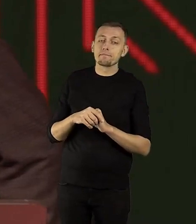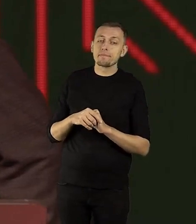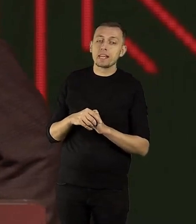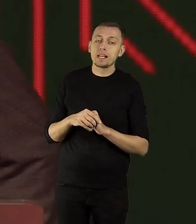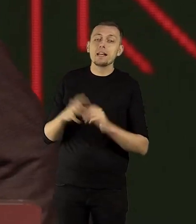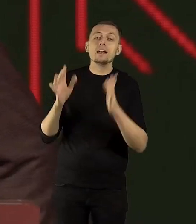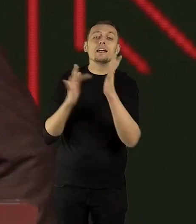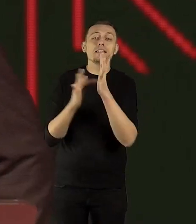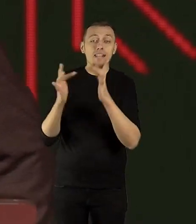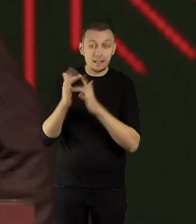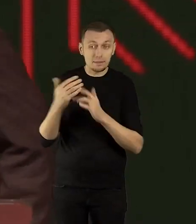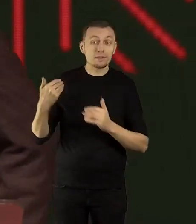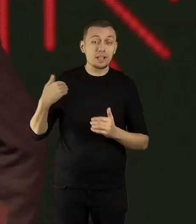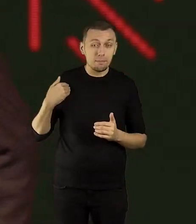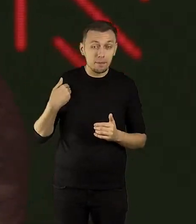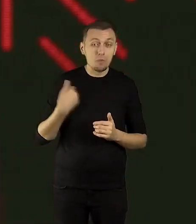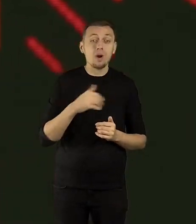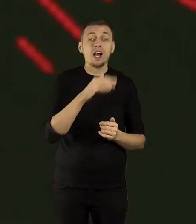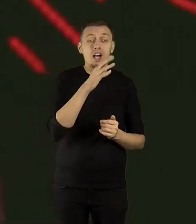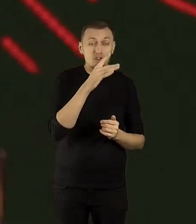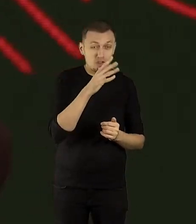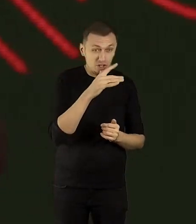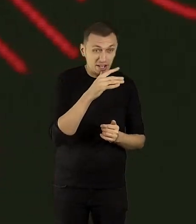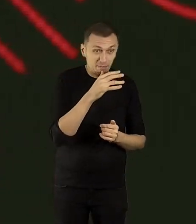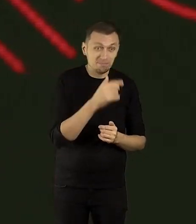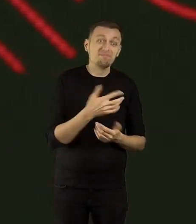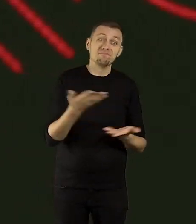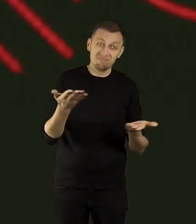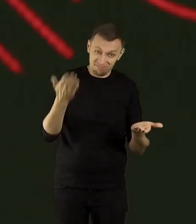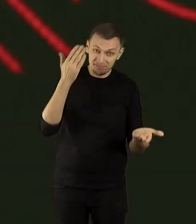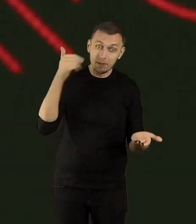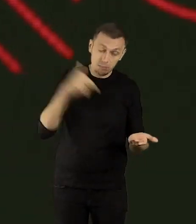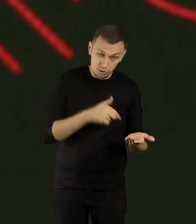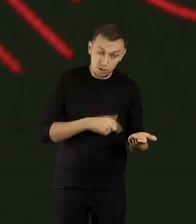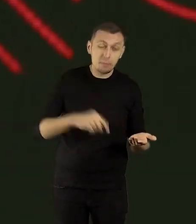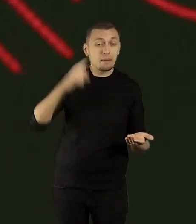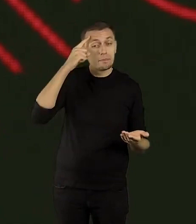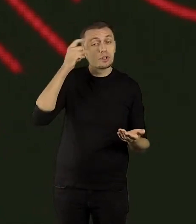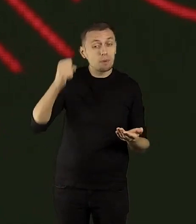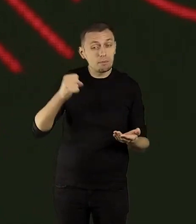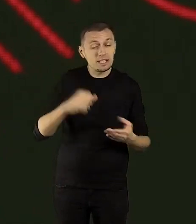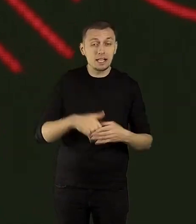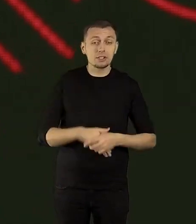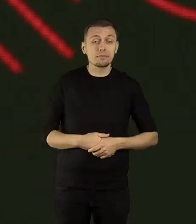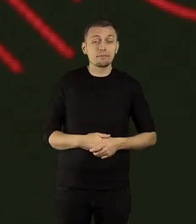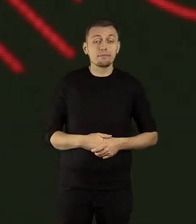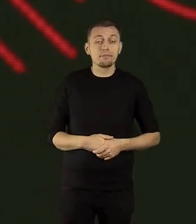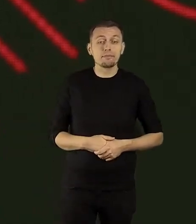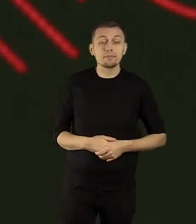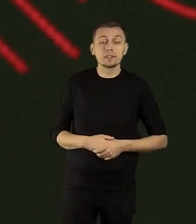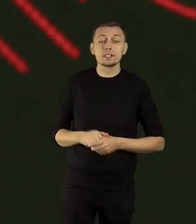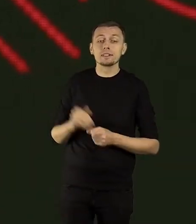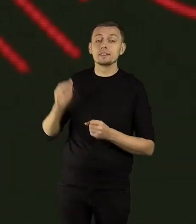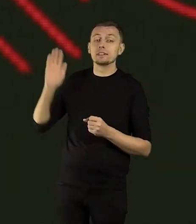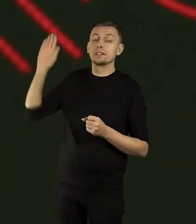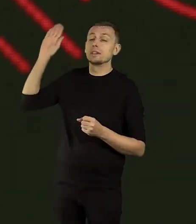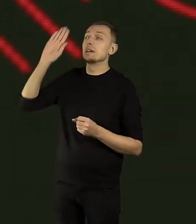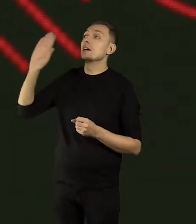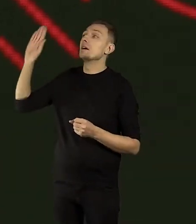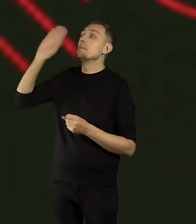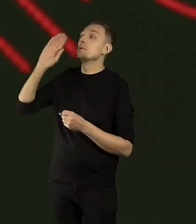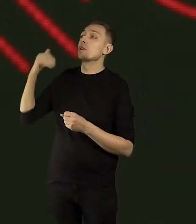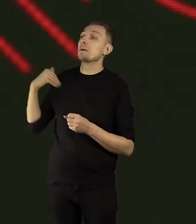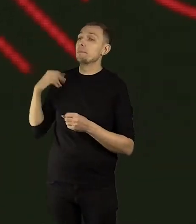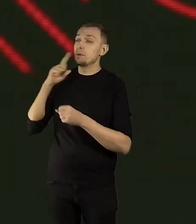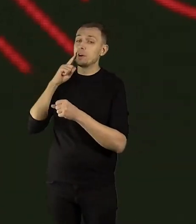przypominane. I nie tylko w naszym. Wybrał to, aby syn stał się częścią znienawidzonej rasy